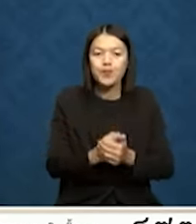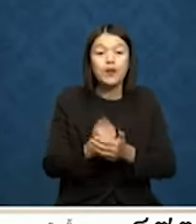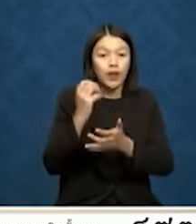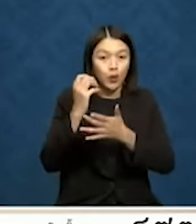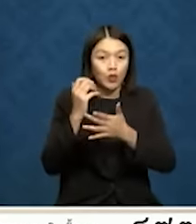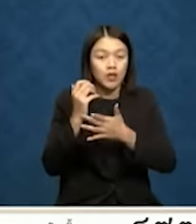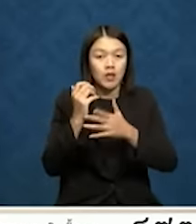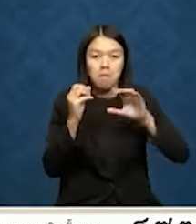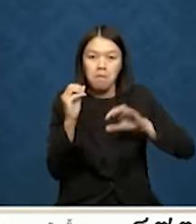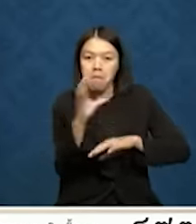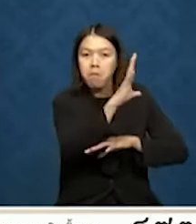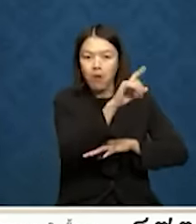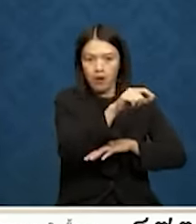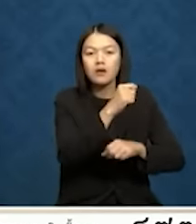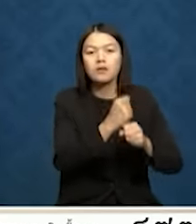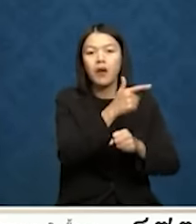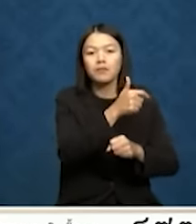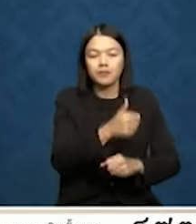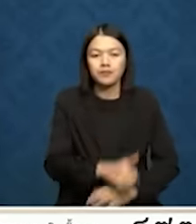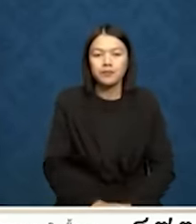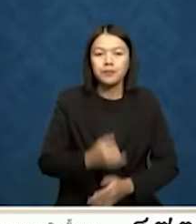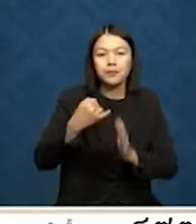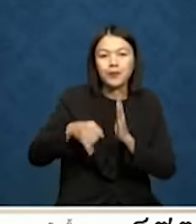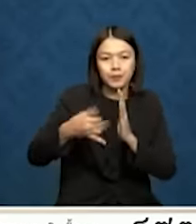เพื่อไม่ให้มีการผิดพลาดนะครับ